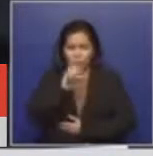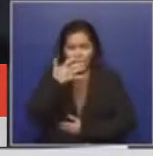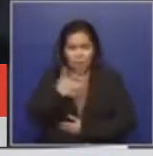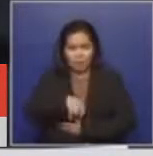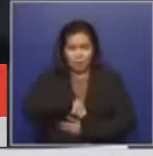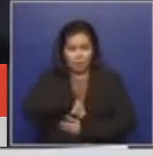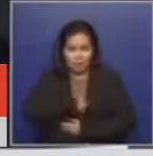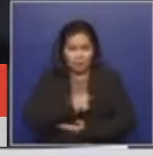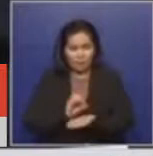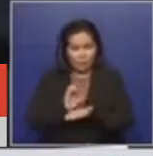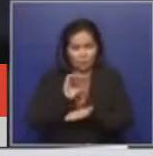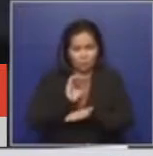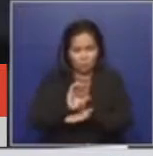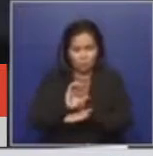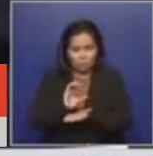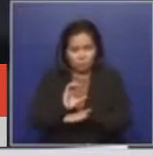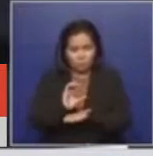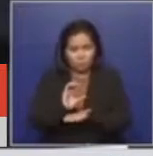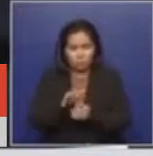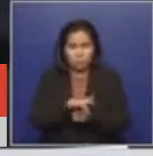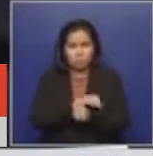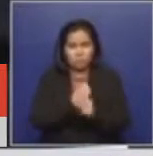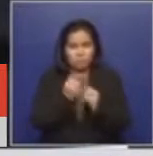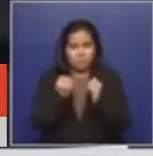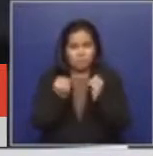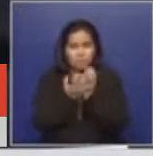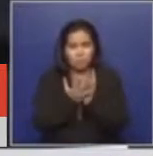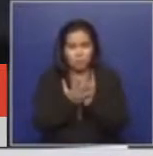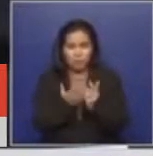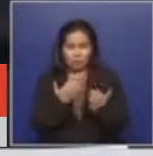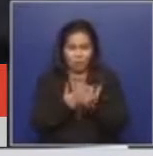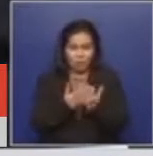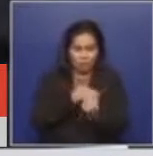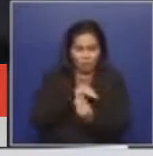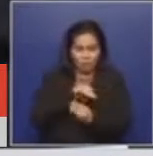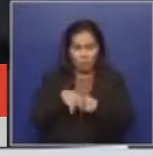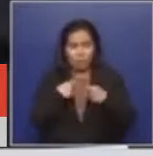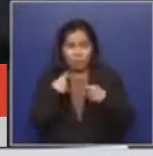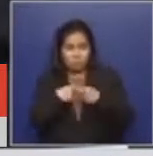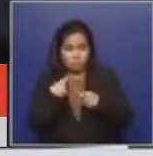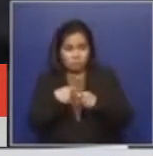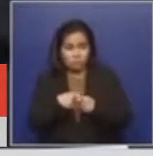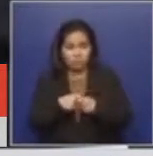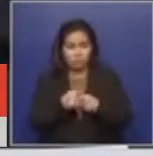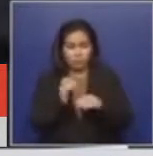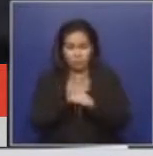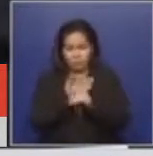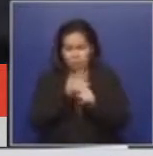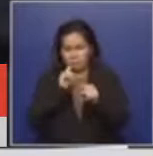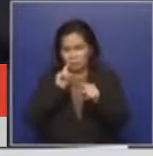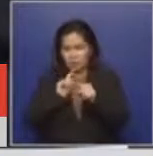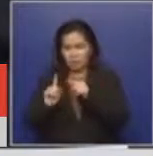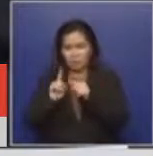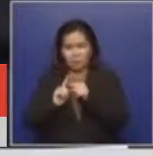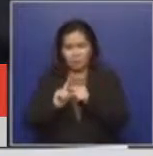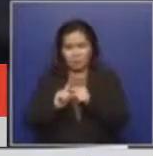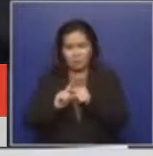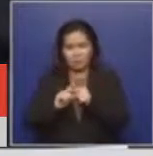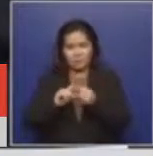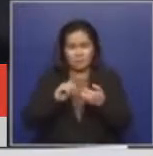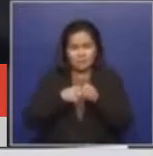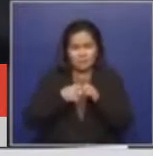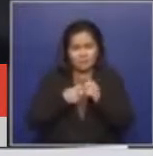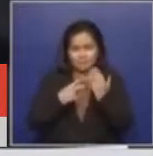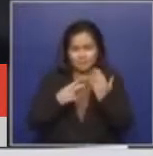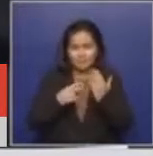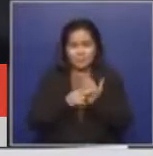รียกว่าต้องลำบากแล้วก็ต้องธุรกิจเขามีอันต้องเป็นไปนะ